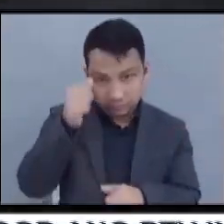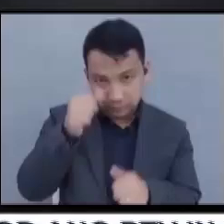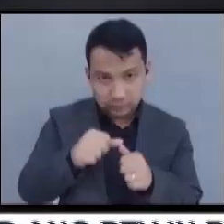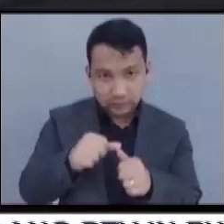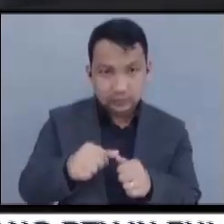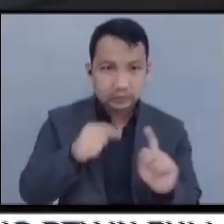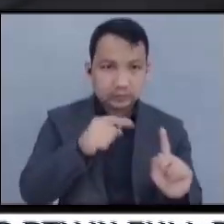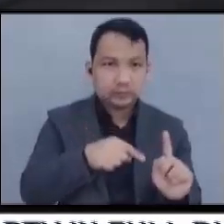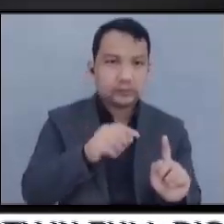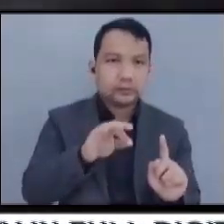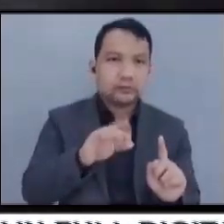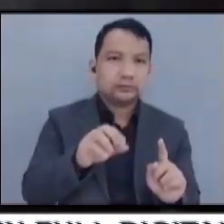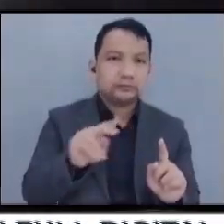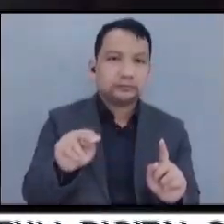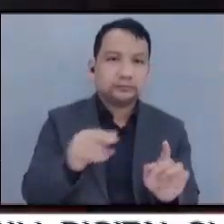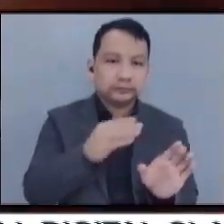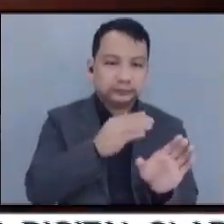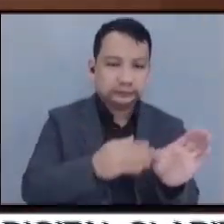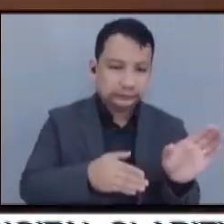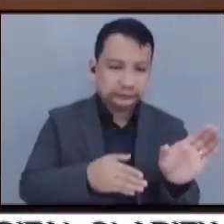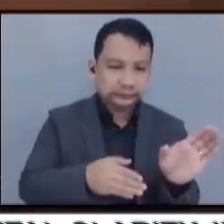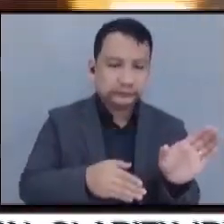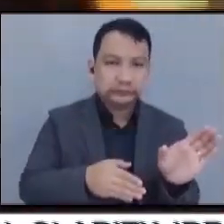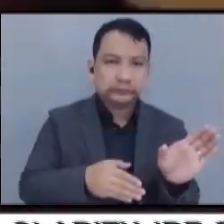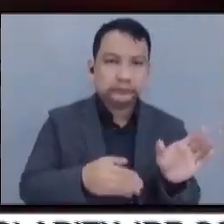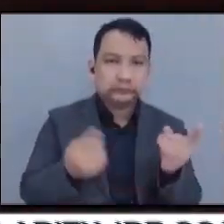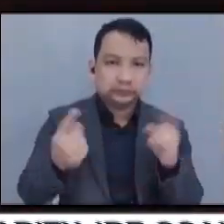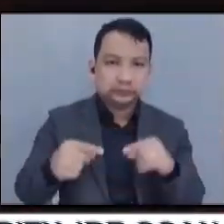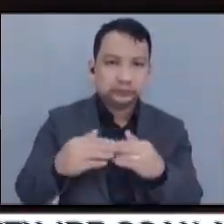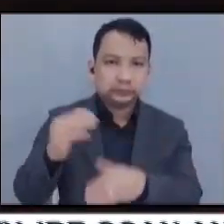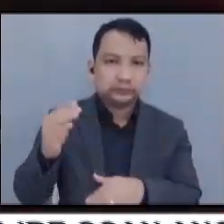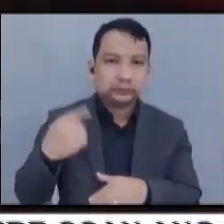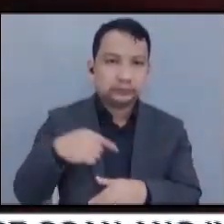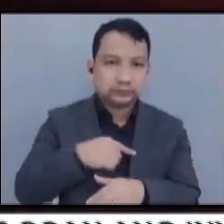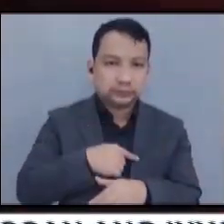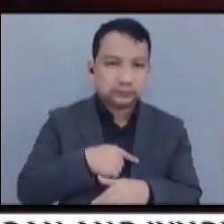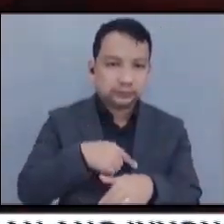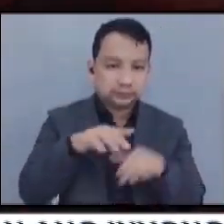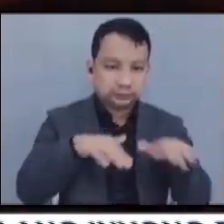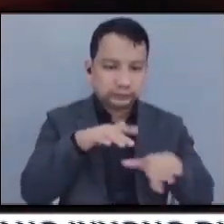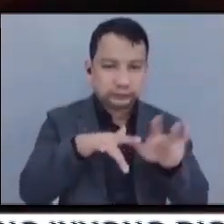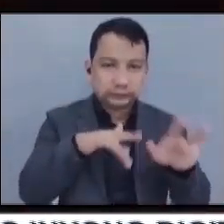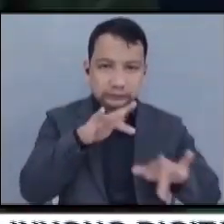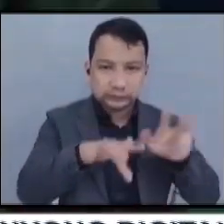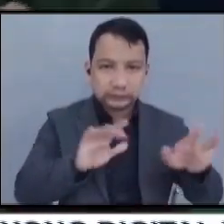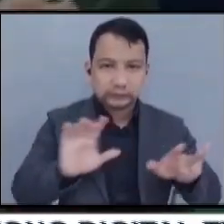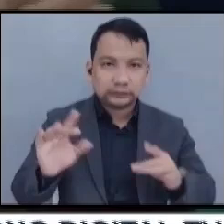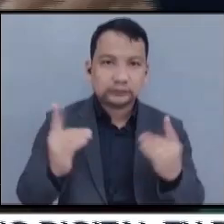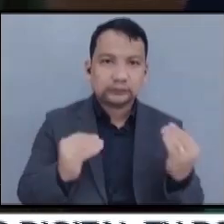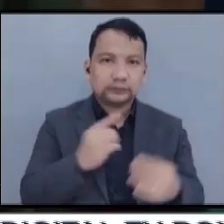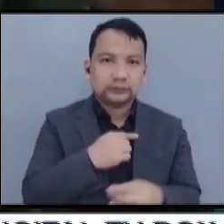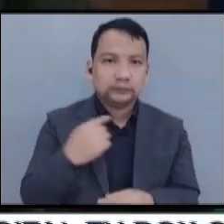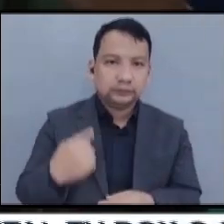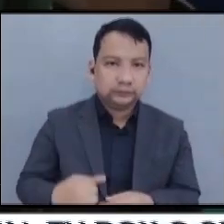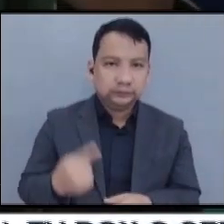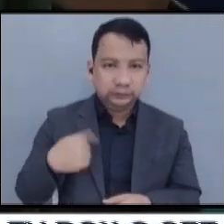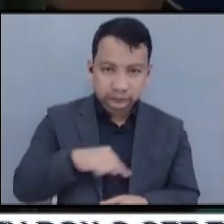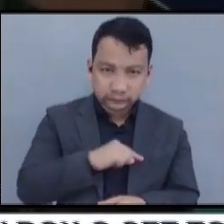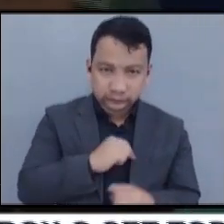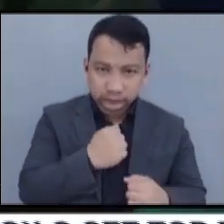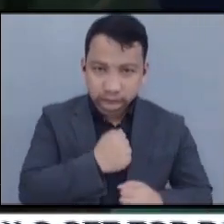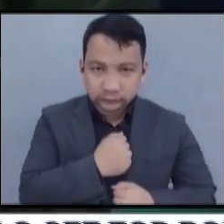ang naputulan ng daliri ng magkaroon ng panggigipit na ginawa ang China coastguard sa ating tropa yung re po nila